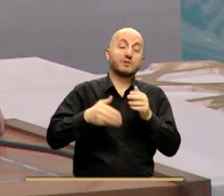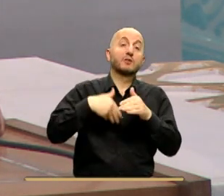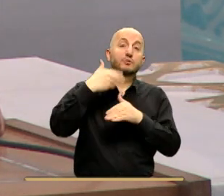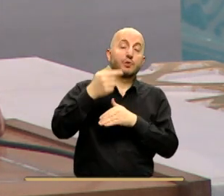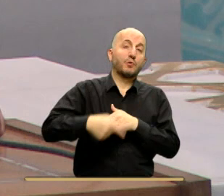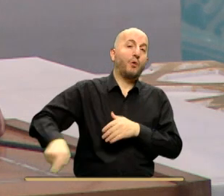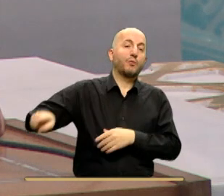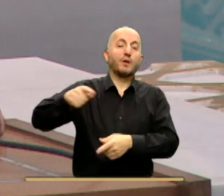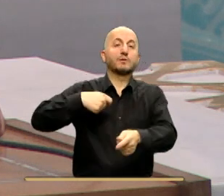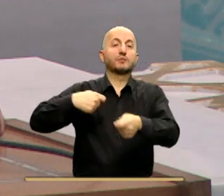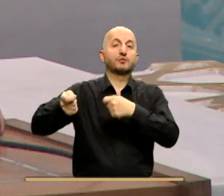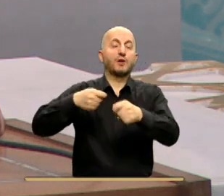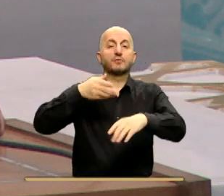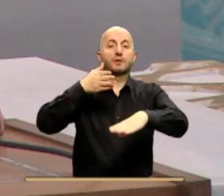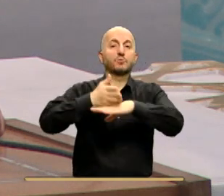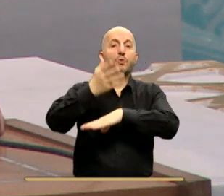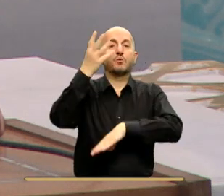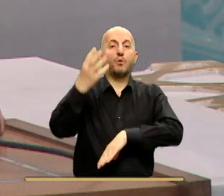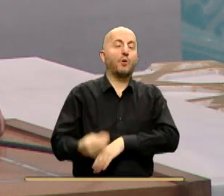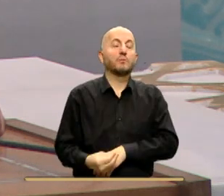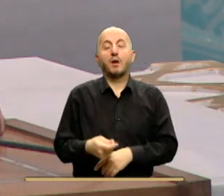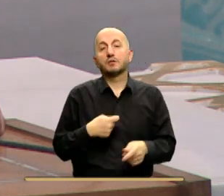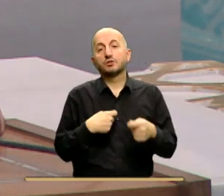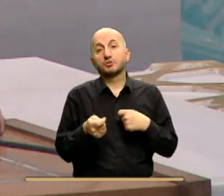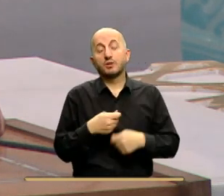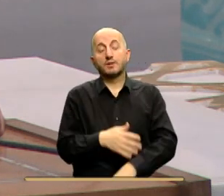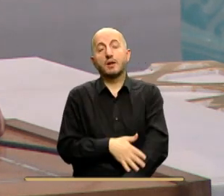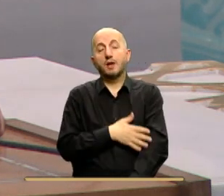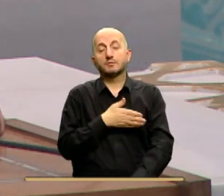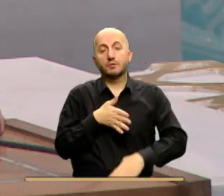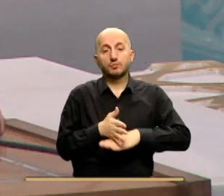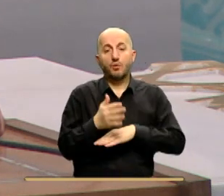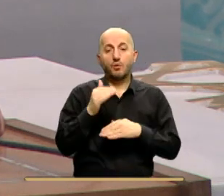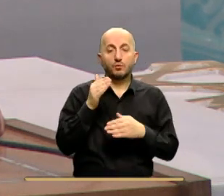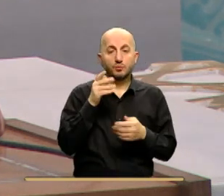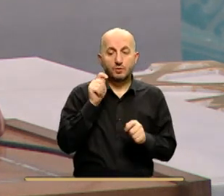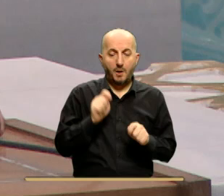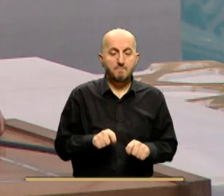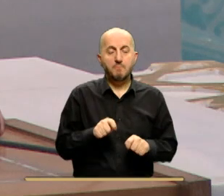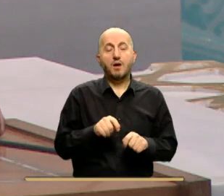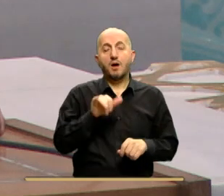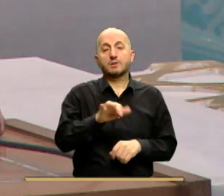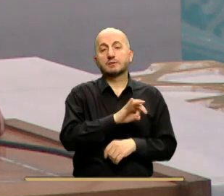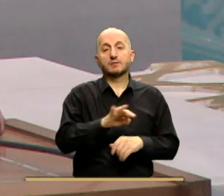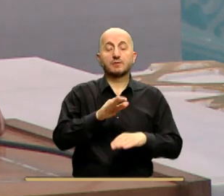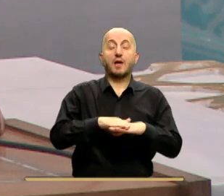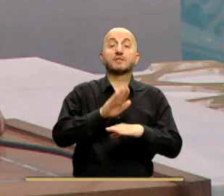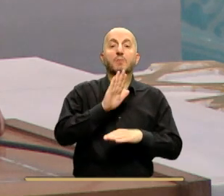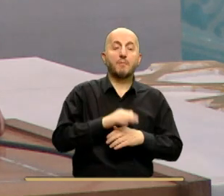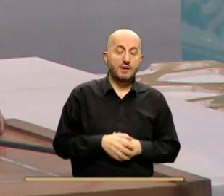ticarette doğru olmaya, ticareti helalinden doğru düzgün yapmaya, haksızlık